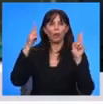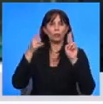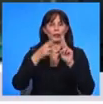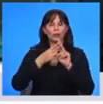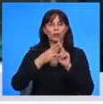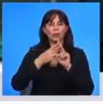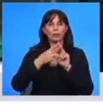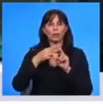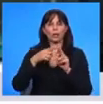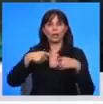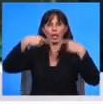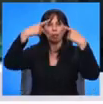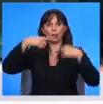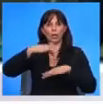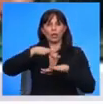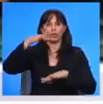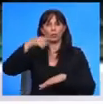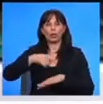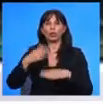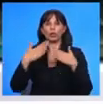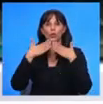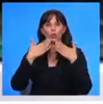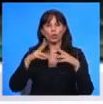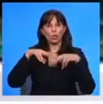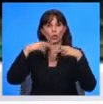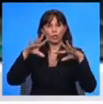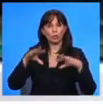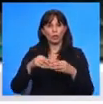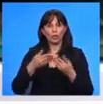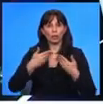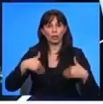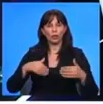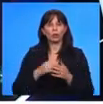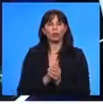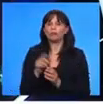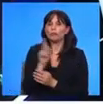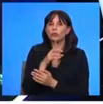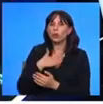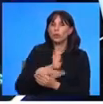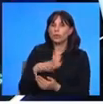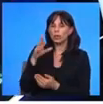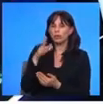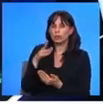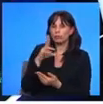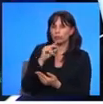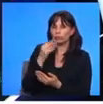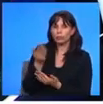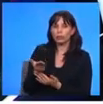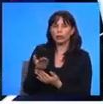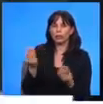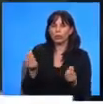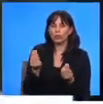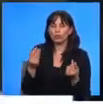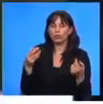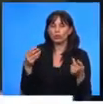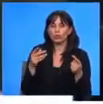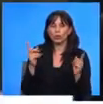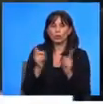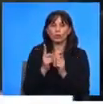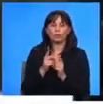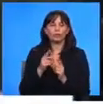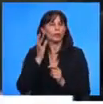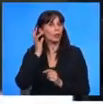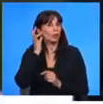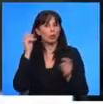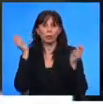רבה שהיית איתנו. מישהו רוצה להתייחס? תודה. משפט אחד. ממש קצר. כן, כן. אישה מדהימה.